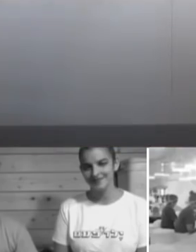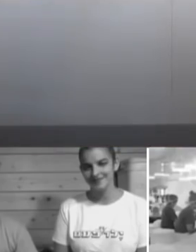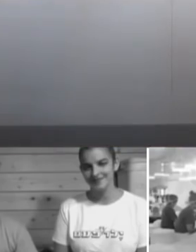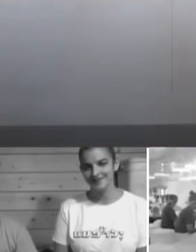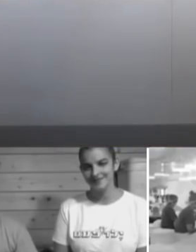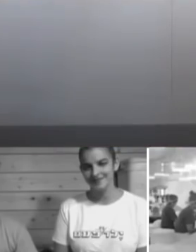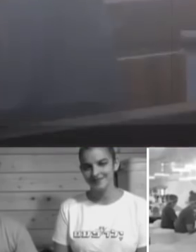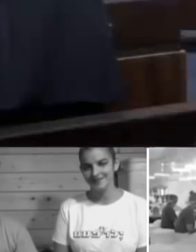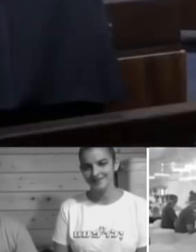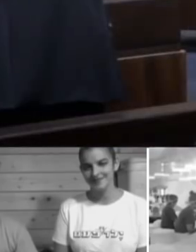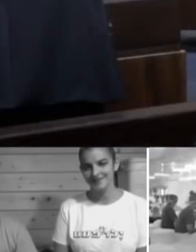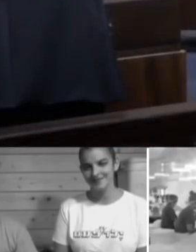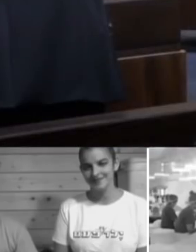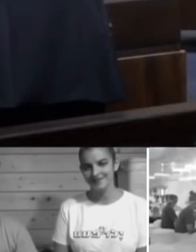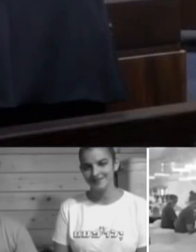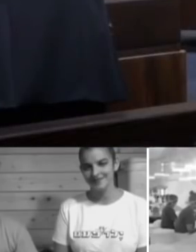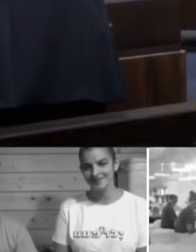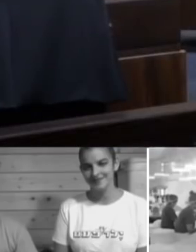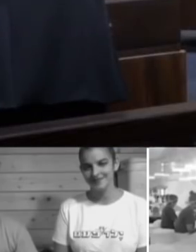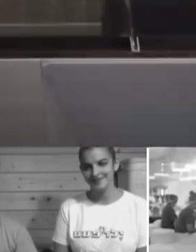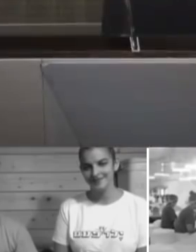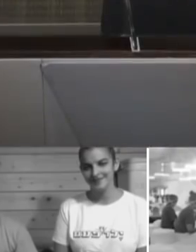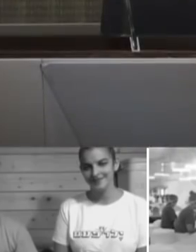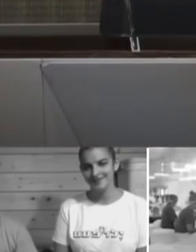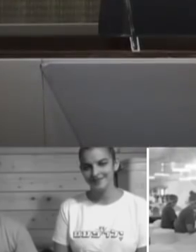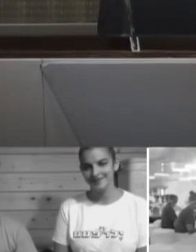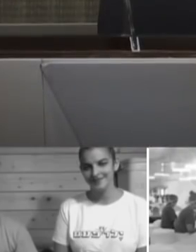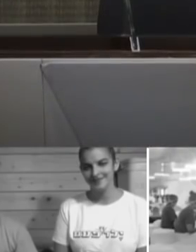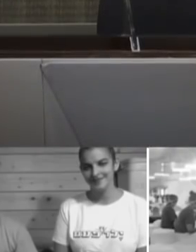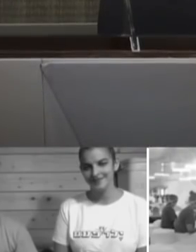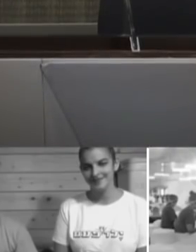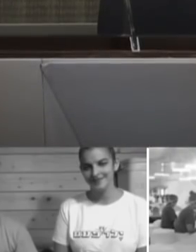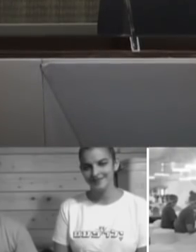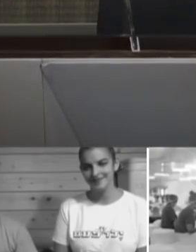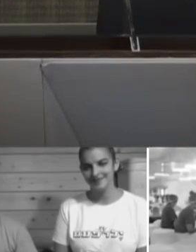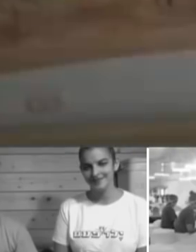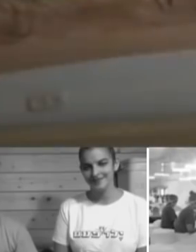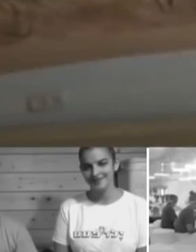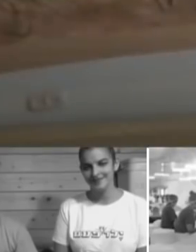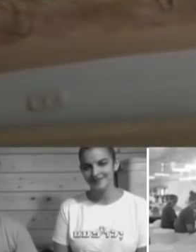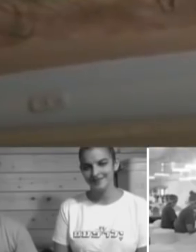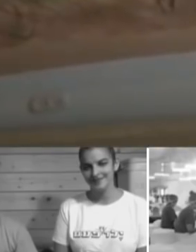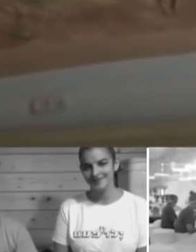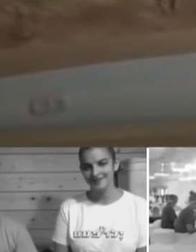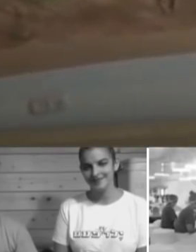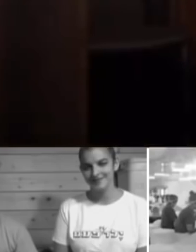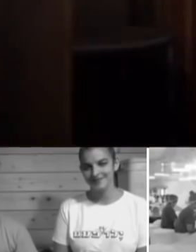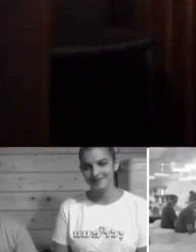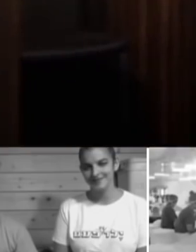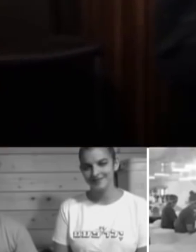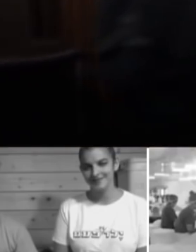חוק האמרה מאיים להפיל את הממשלה, ננסה לפצח את הזעם של המפלגות החרדיות. אם לא יתאפסו על עצמם, שישכחו